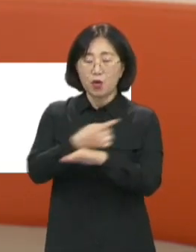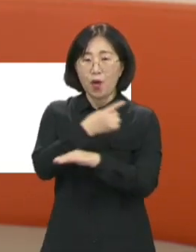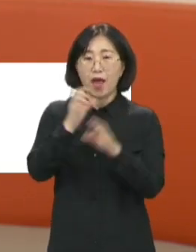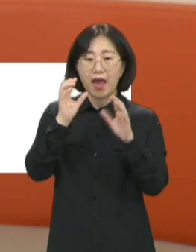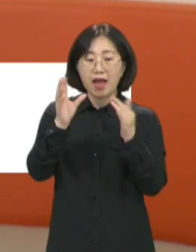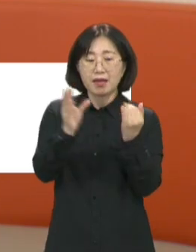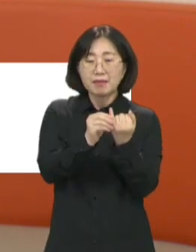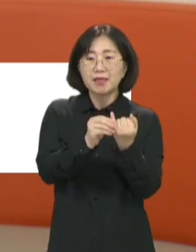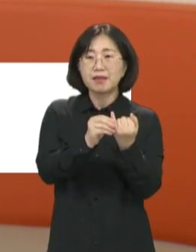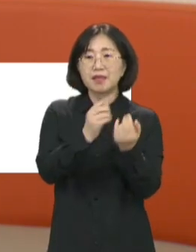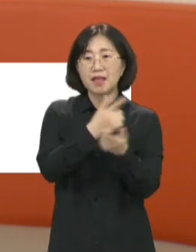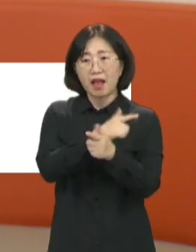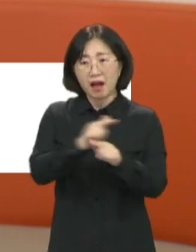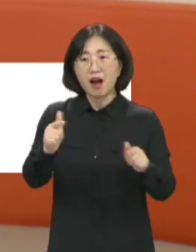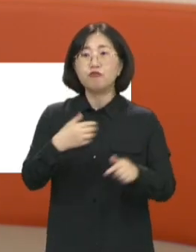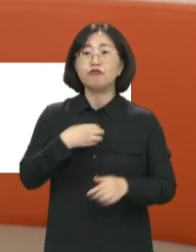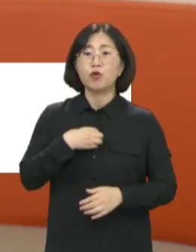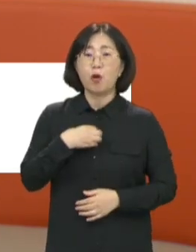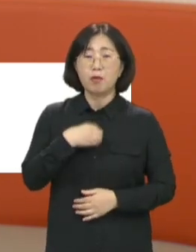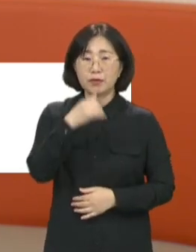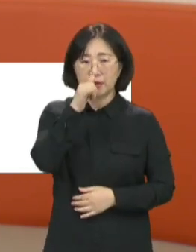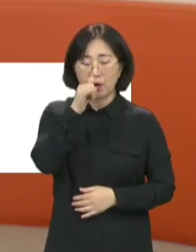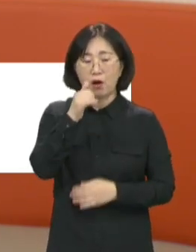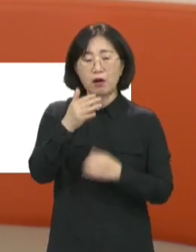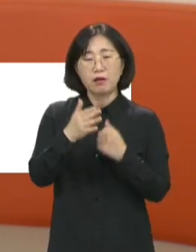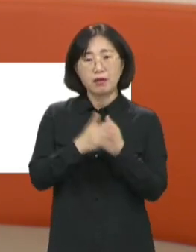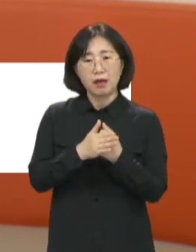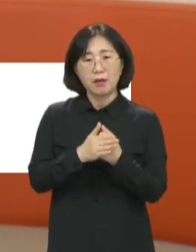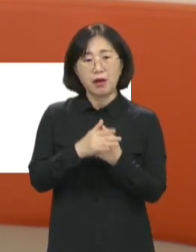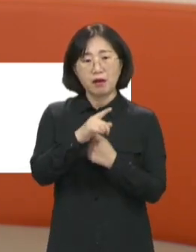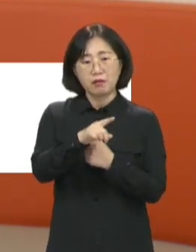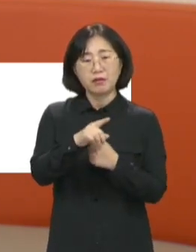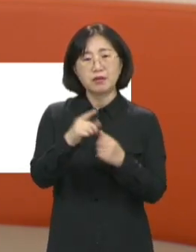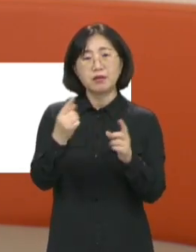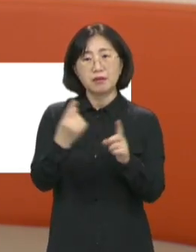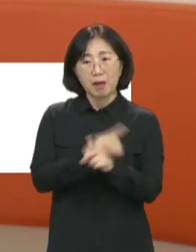경우들이 있어서 그런 경우들이 좀 개선이 되면